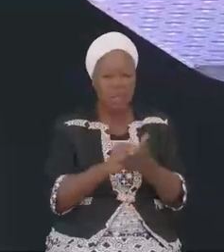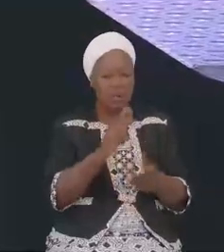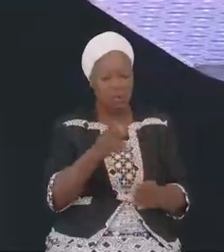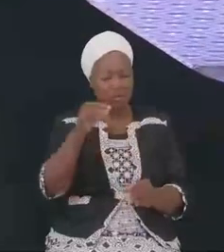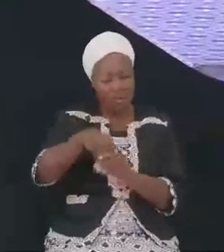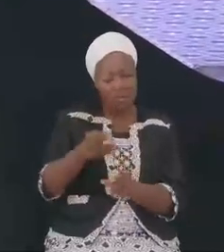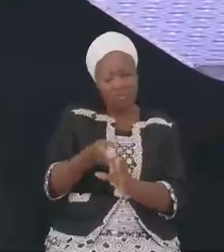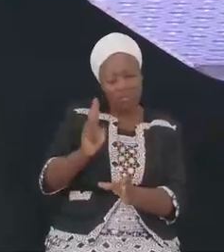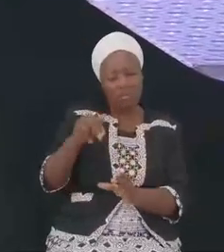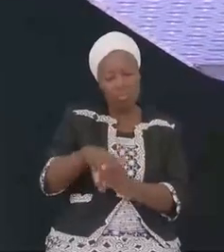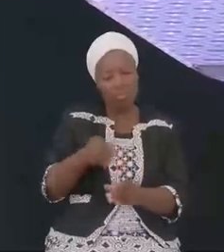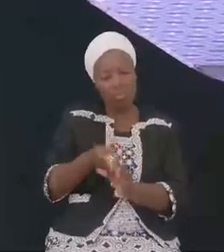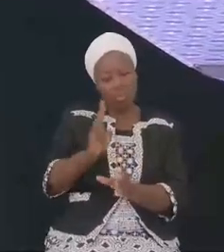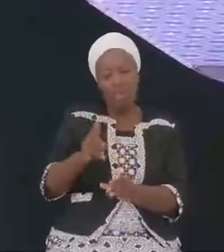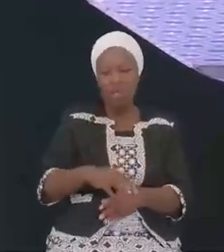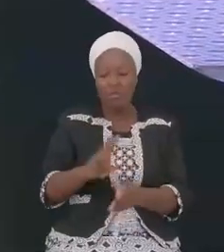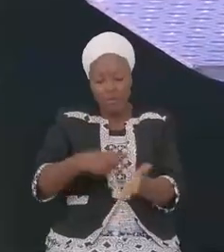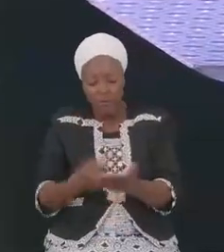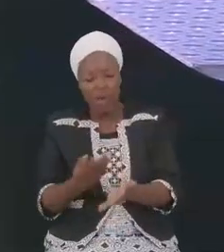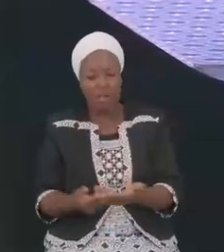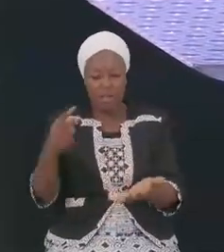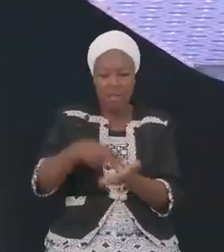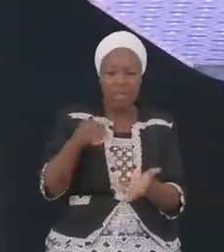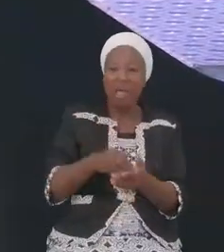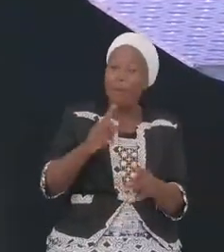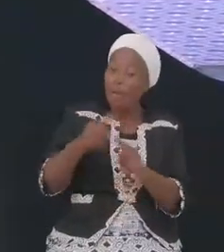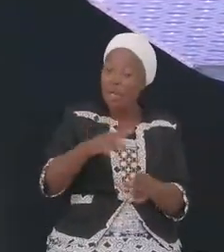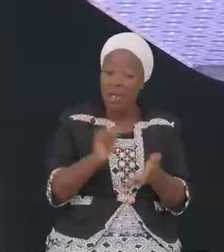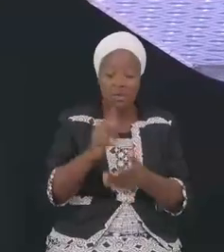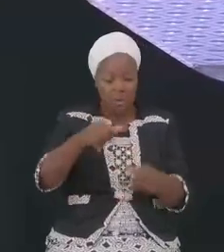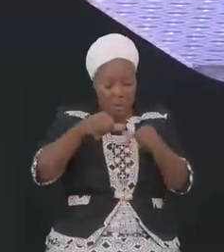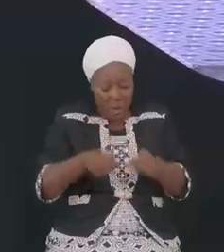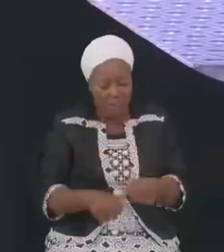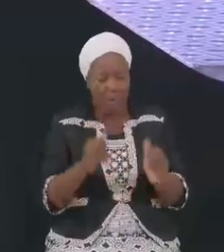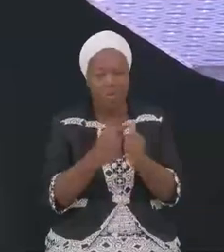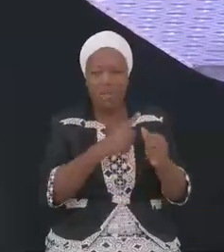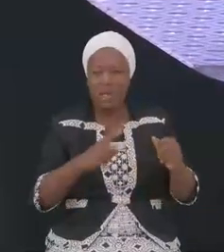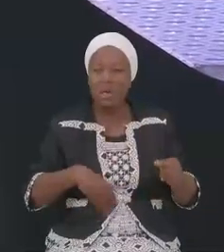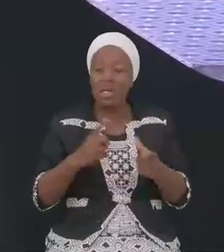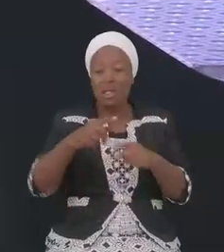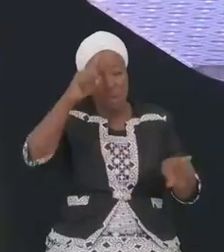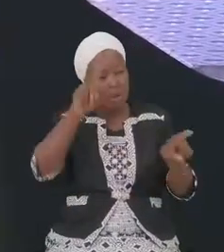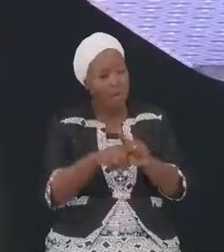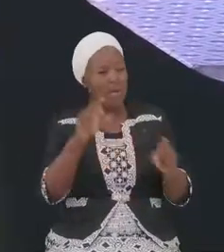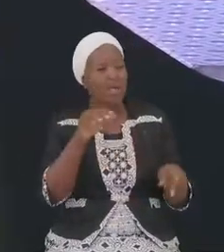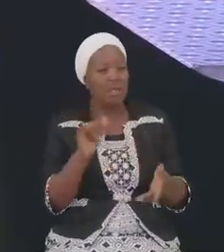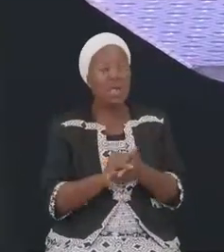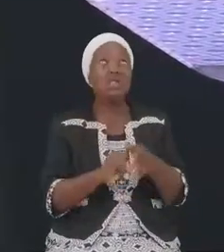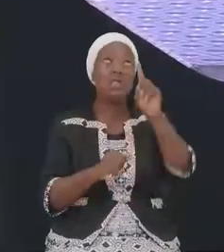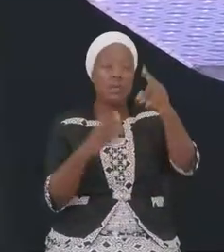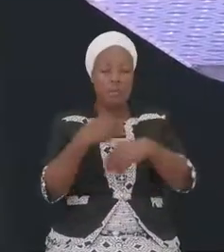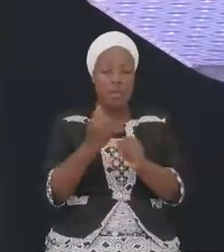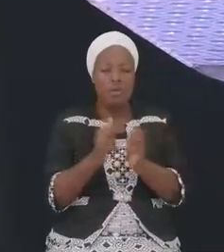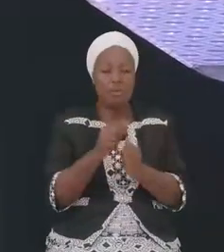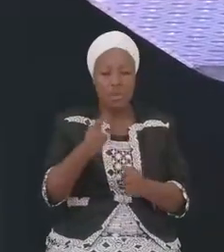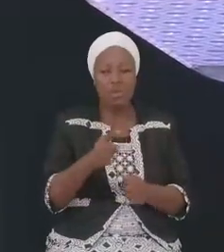tu tombes, tu te relèves, mais que tu demeures avec le Seigneur et l'alliance qu'il a faite avec toi sera